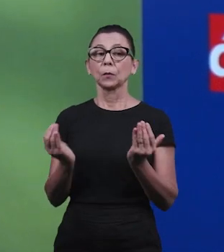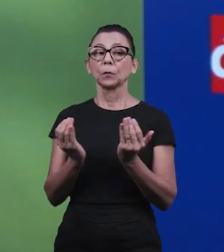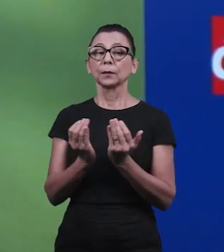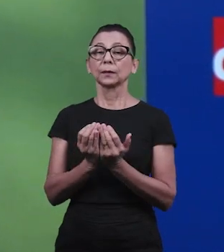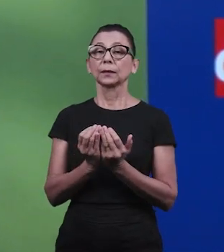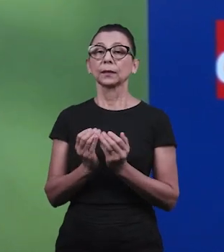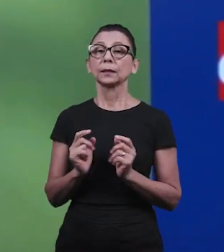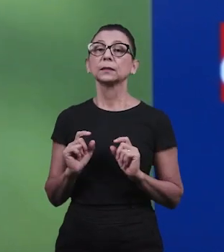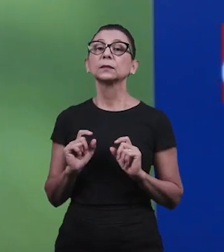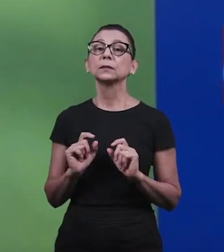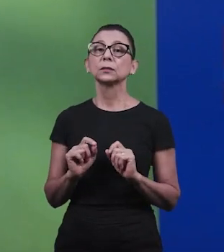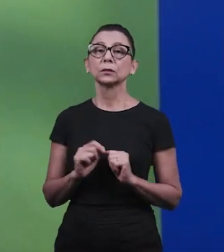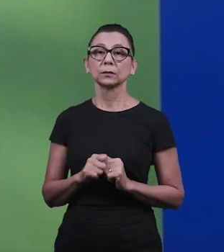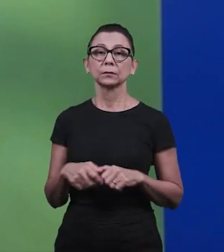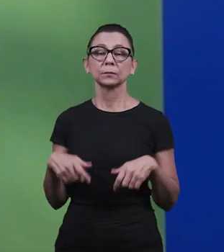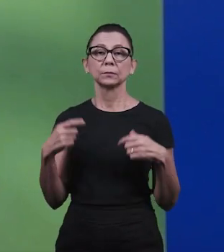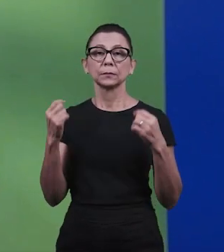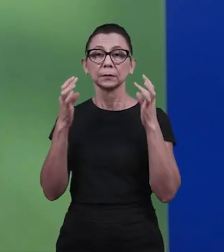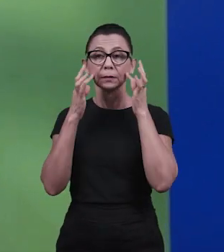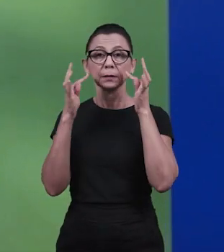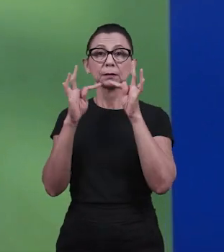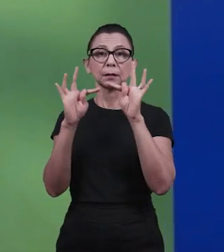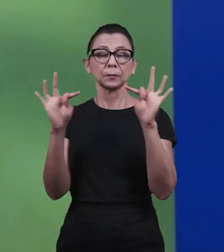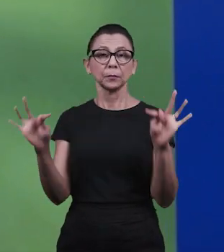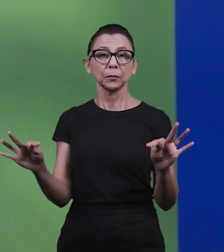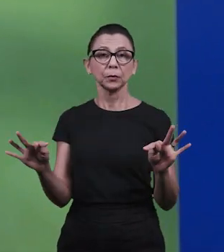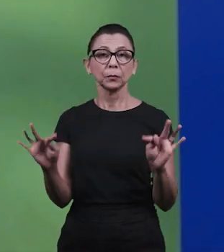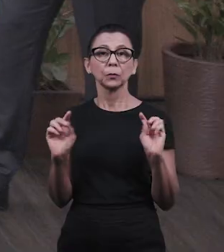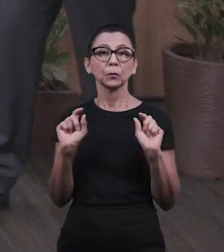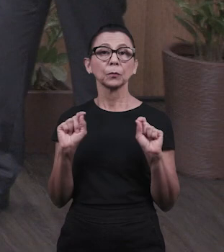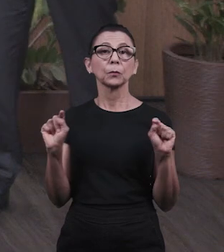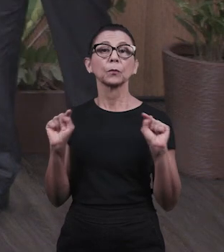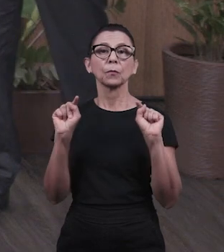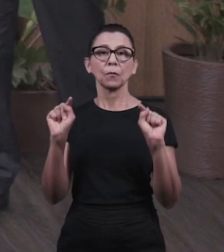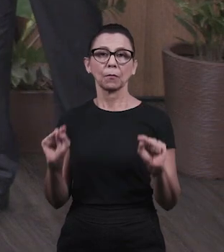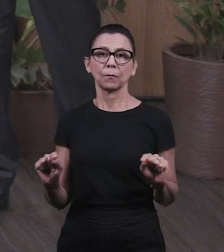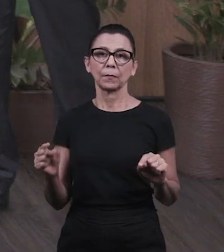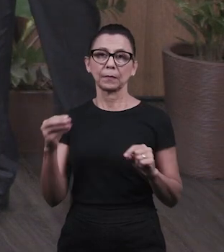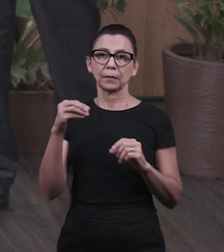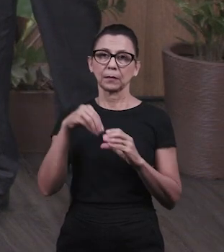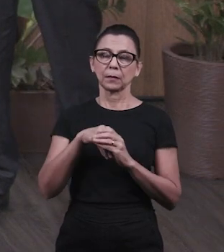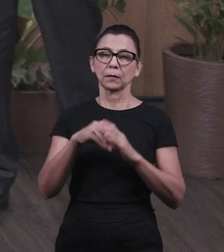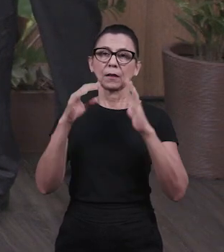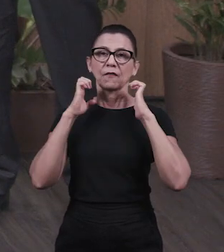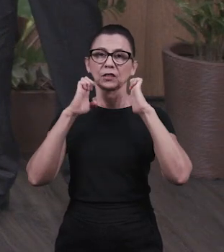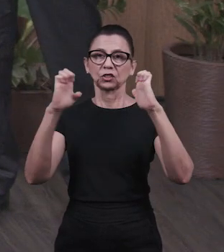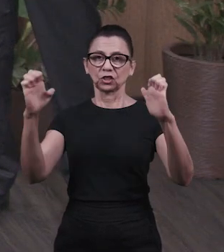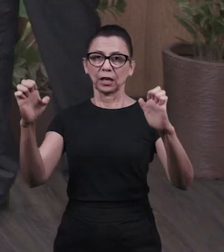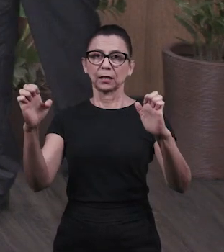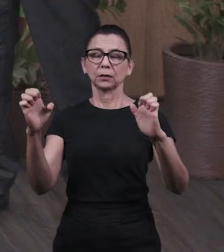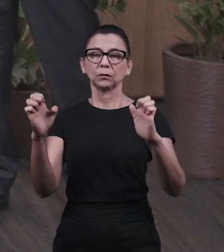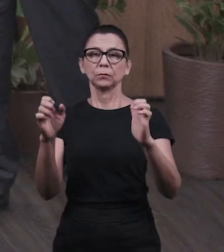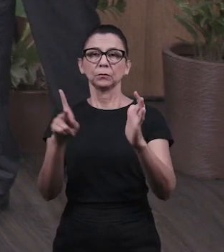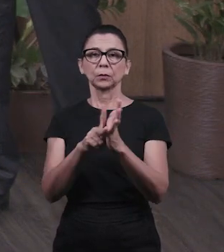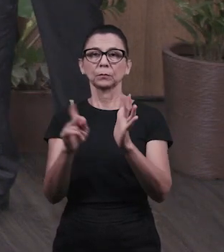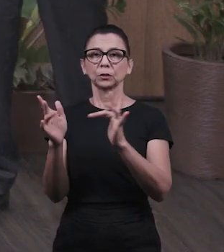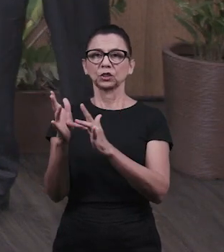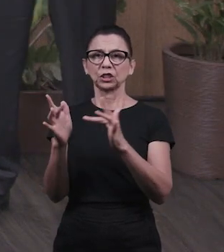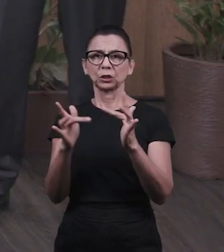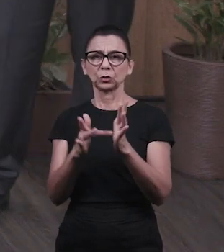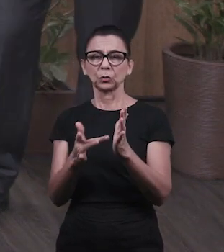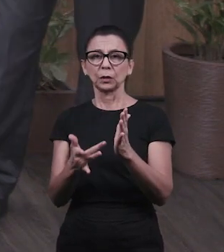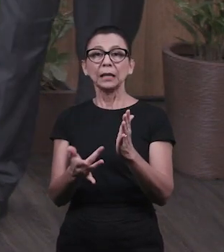проходить пережитое в Евангелии Господа Иисуса Христа. А внутренности, то есть внутренние